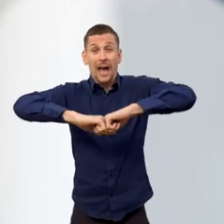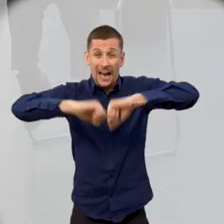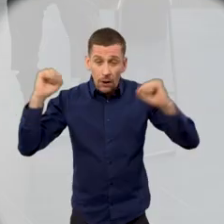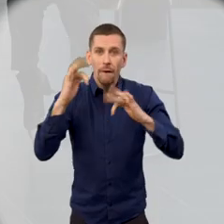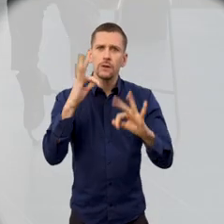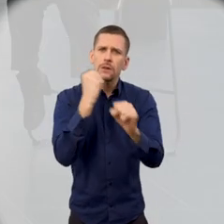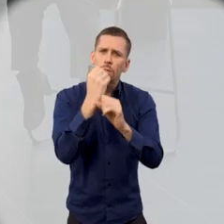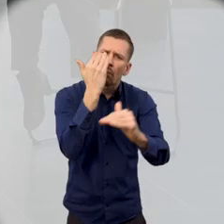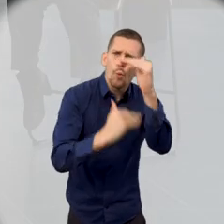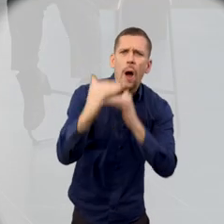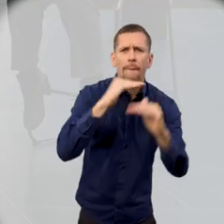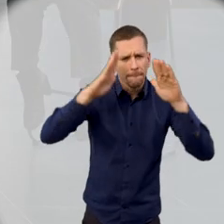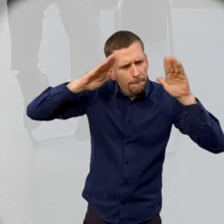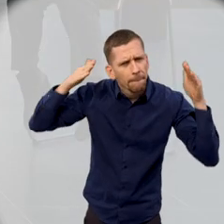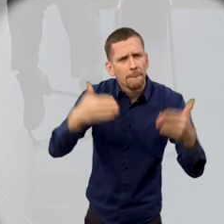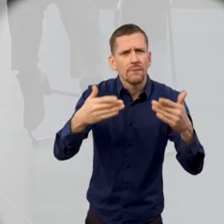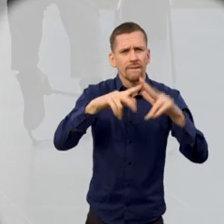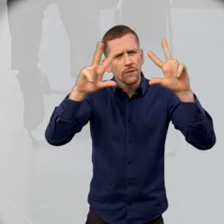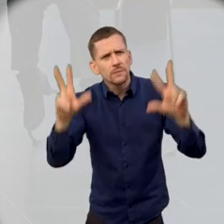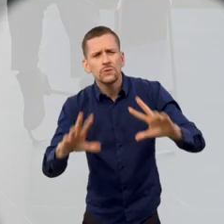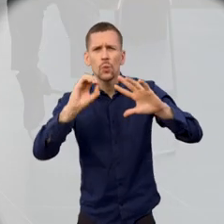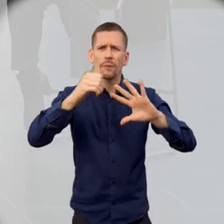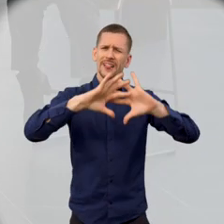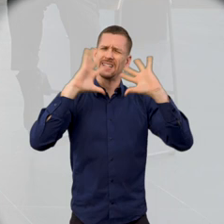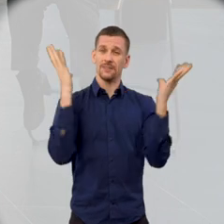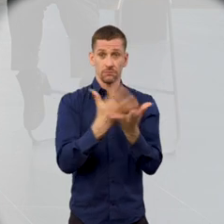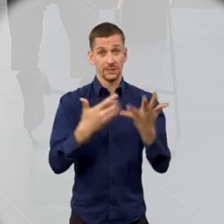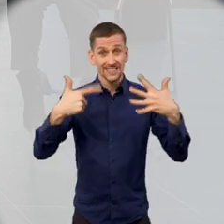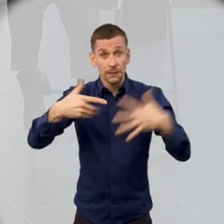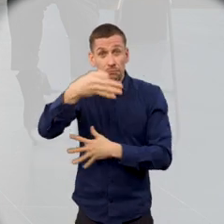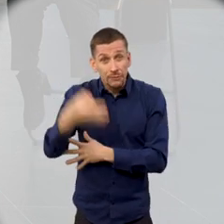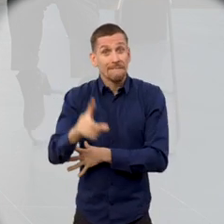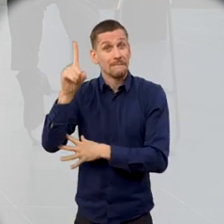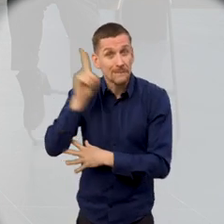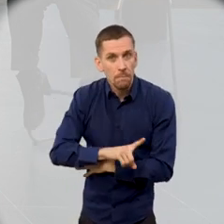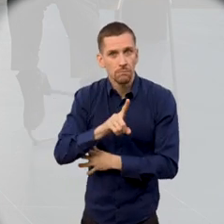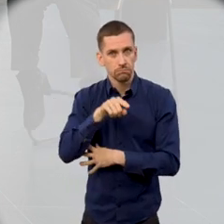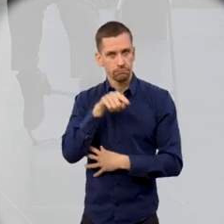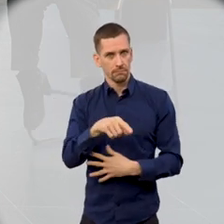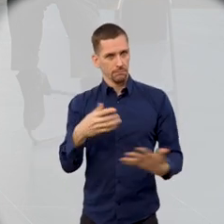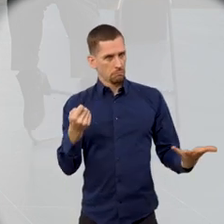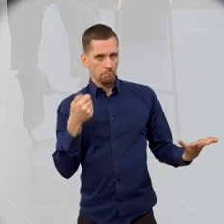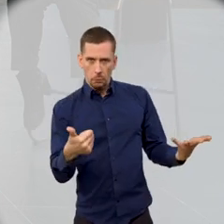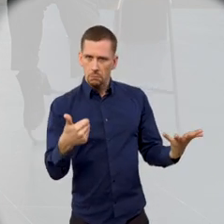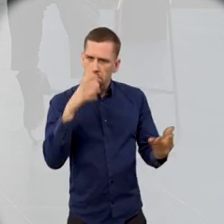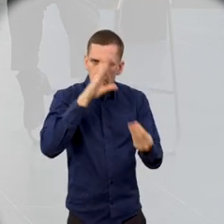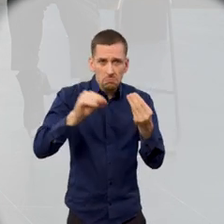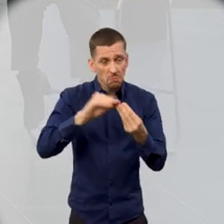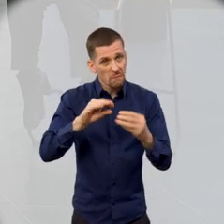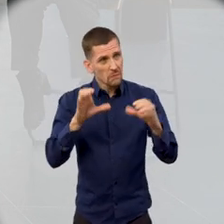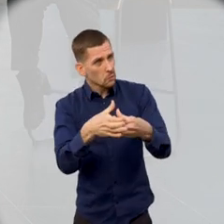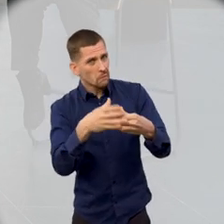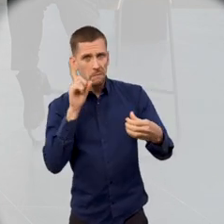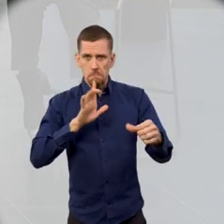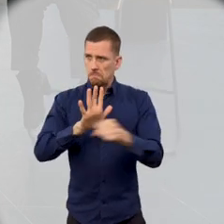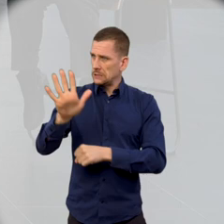côté de la programmation et du développement informatique. Alors, est-ce que les filles manquent à ces formations et comment les inciter à